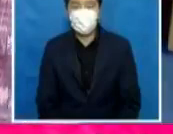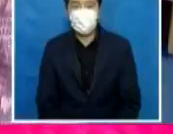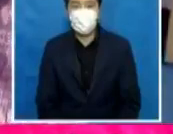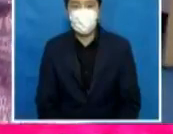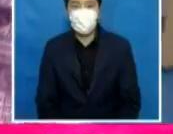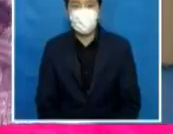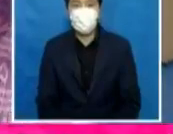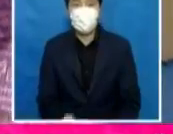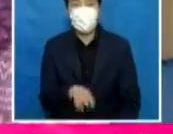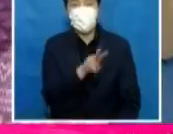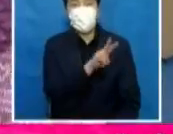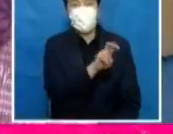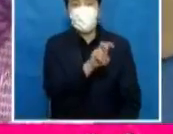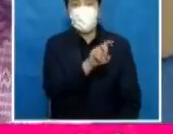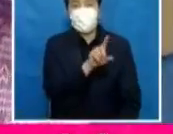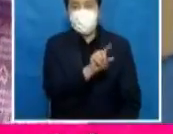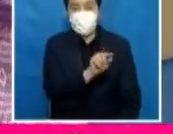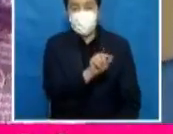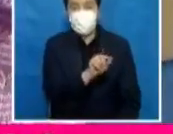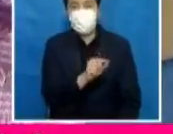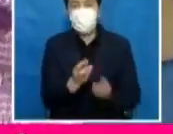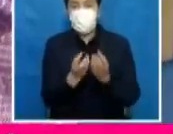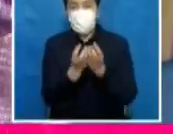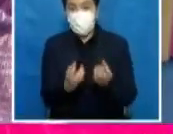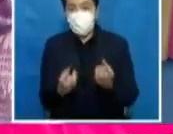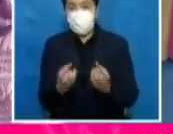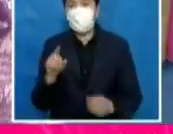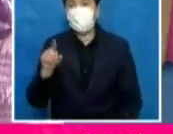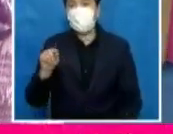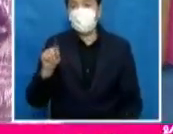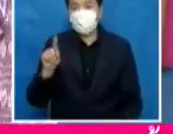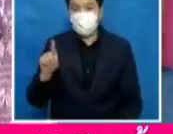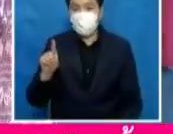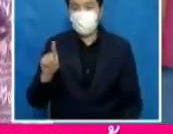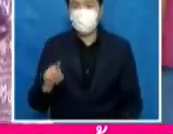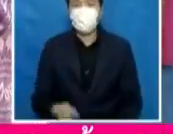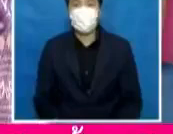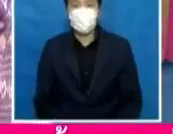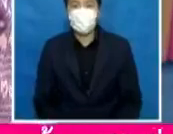งวดที่220จำนวน21ลูก